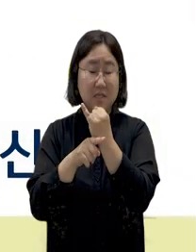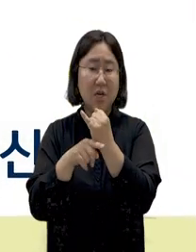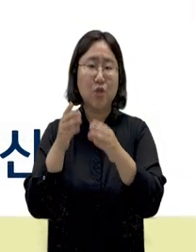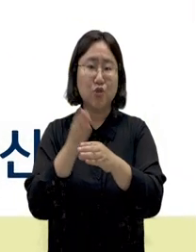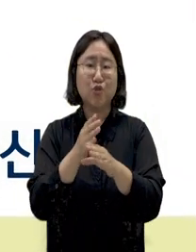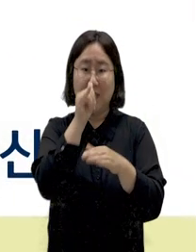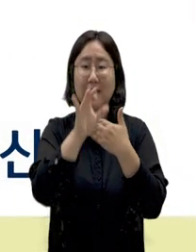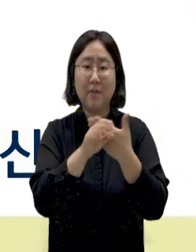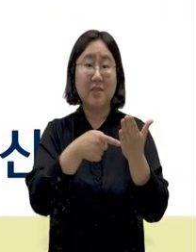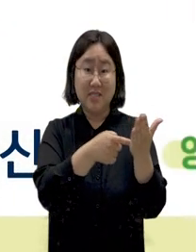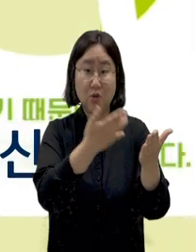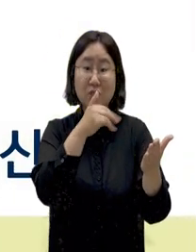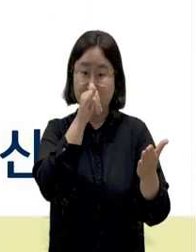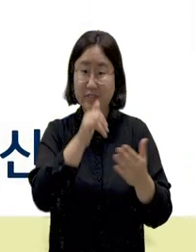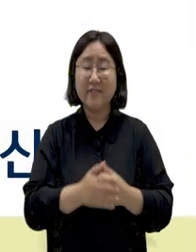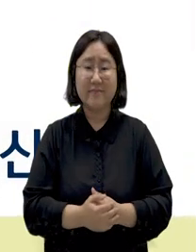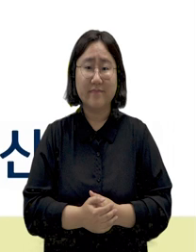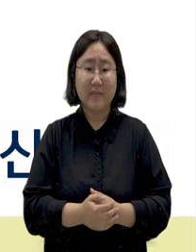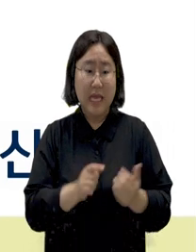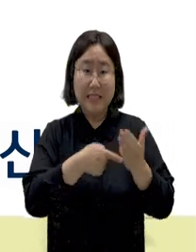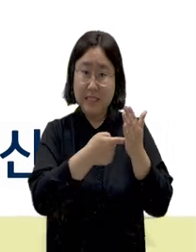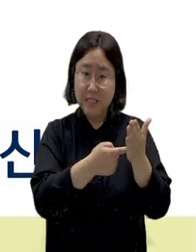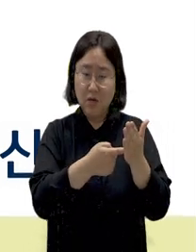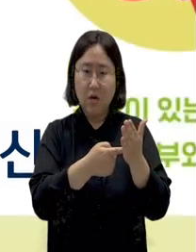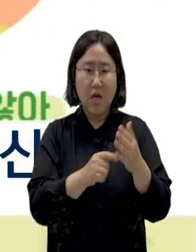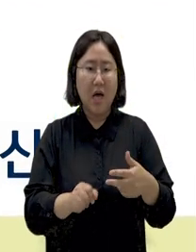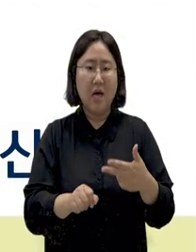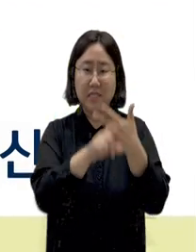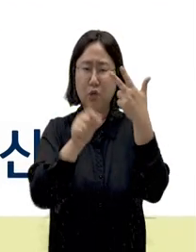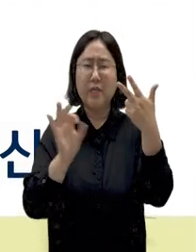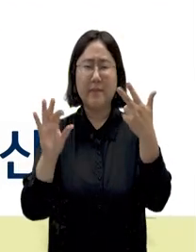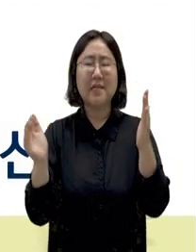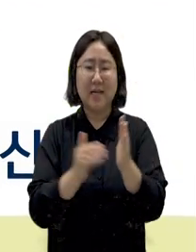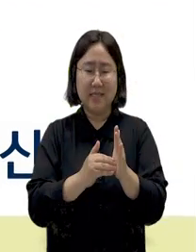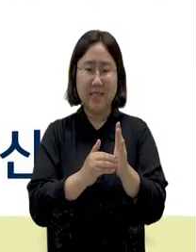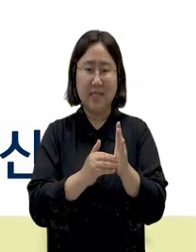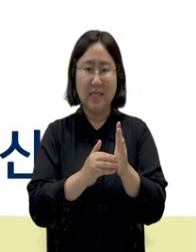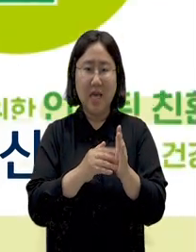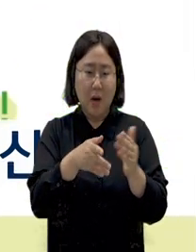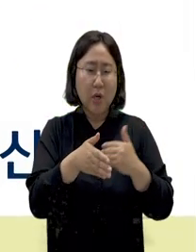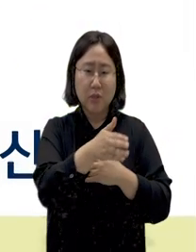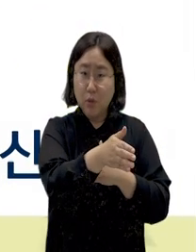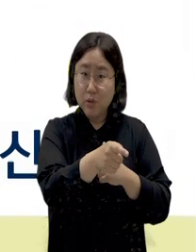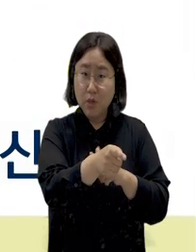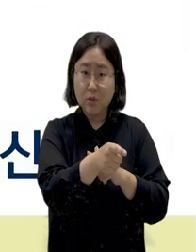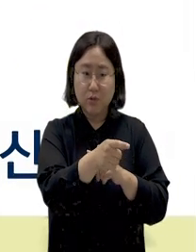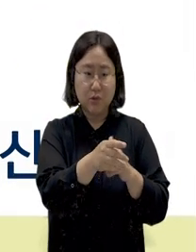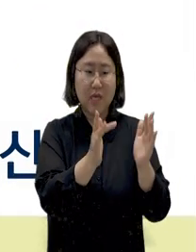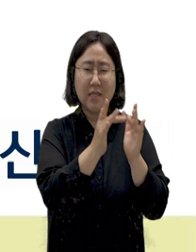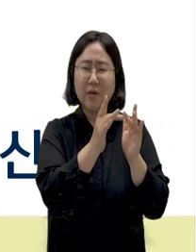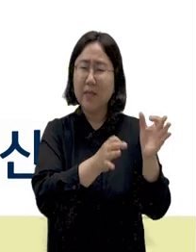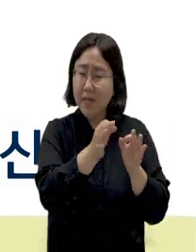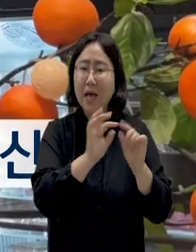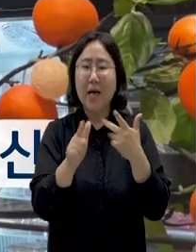임신부가 지원받을 수 있습니다. 신청은 다음 달 10일까지 임산부 친환경 농산물 쇼핑몰이나